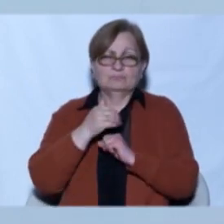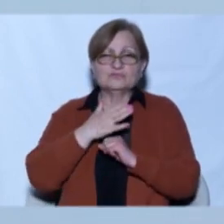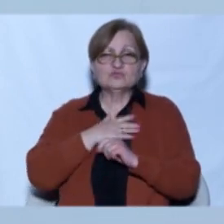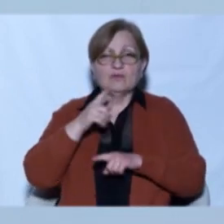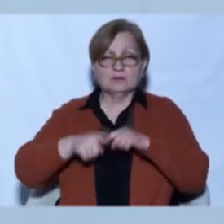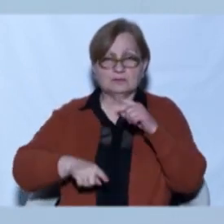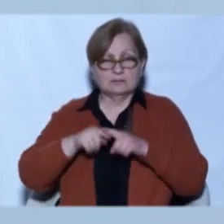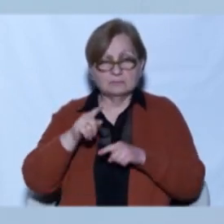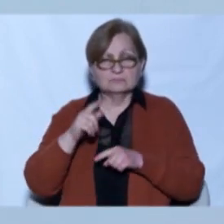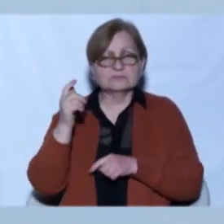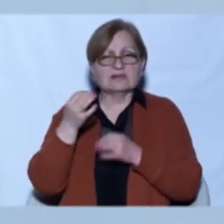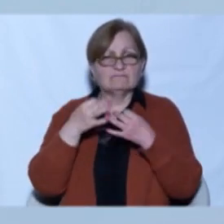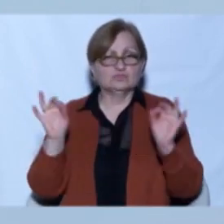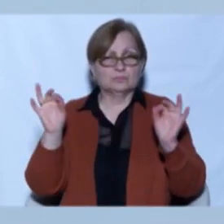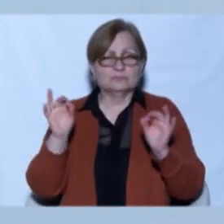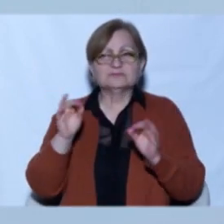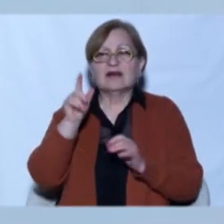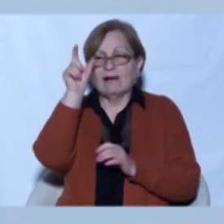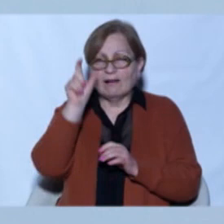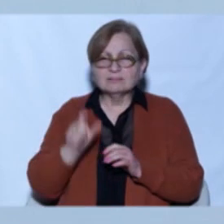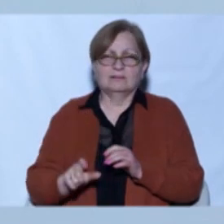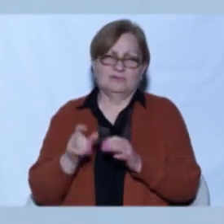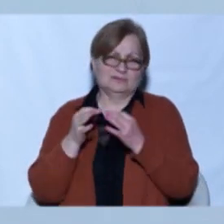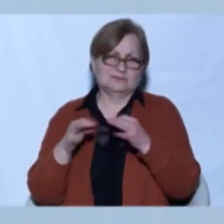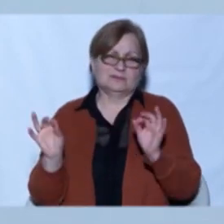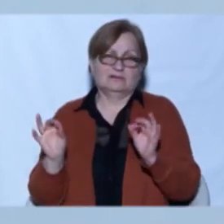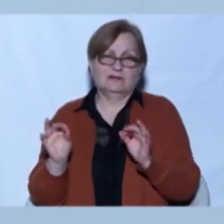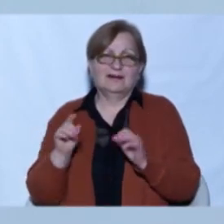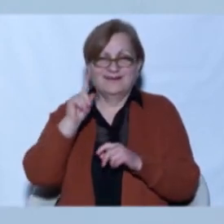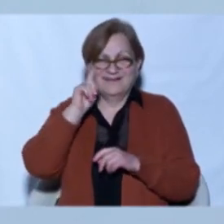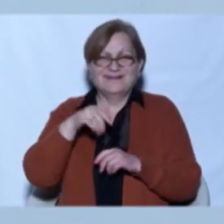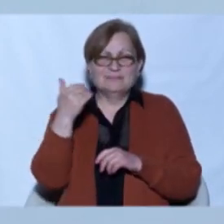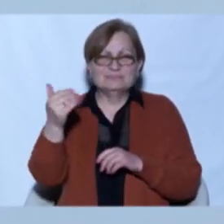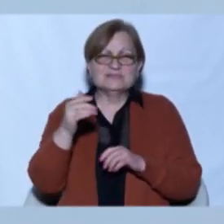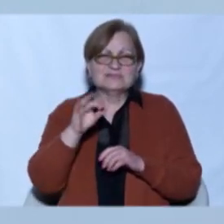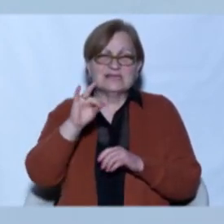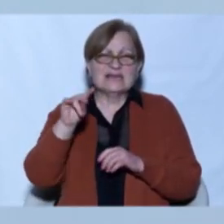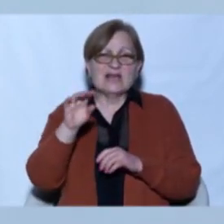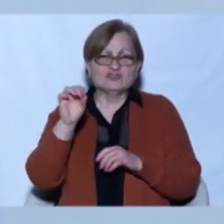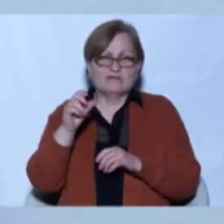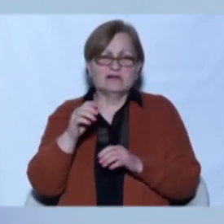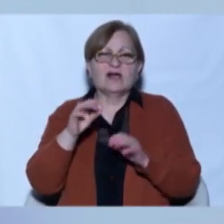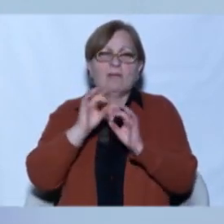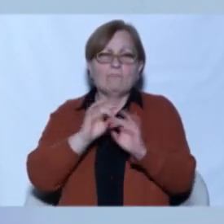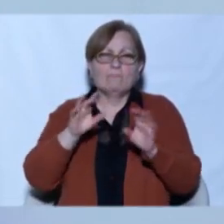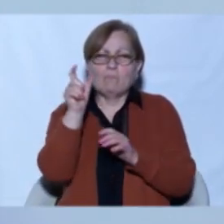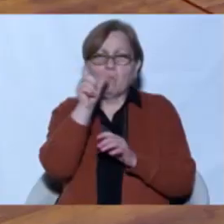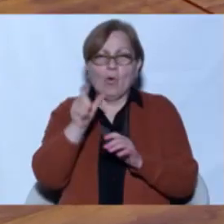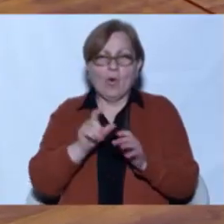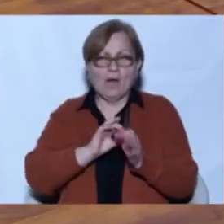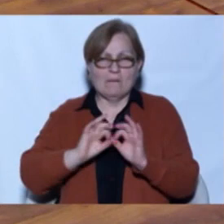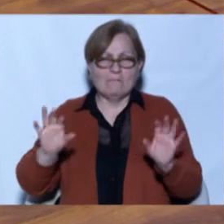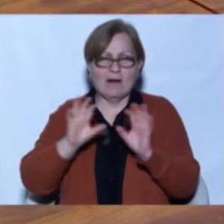ისე პიროვნული თავისუფლებისთვის. გეცოდინება ილია ჭავჭავაძის პოემა „აჩრდილი“, შესაძლოა